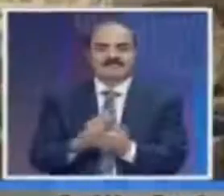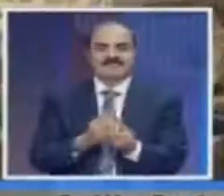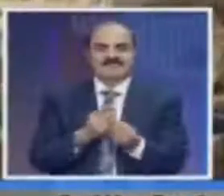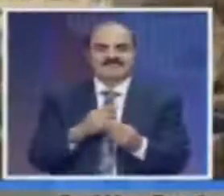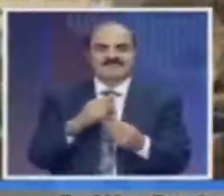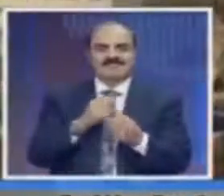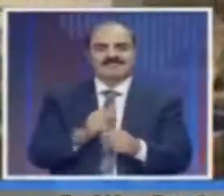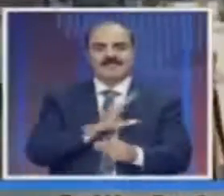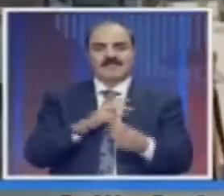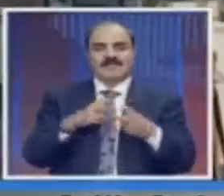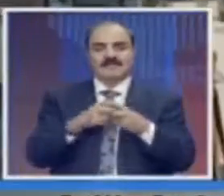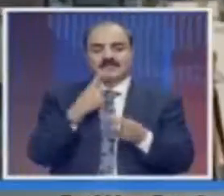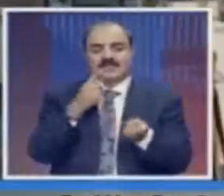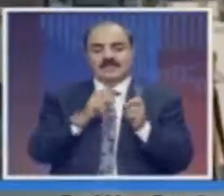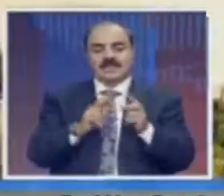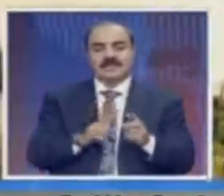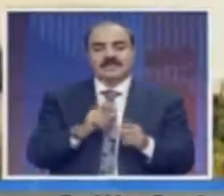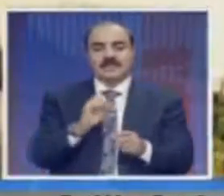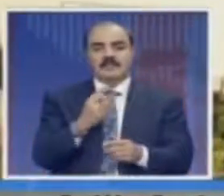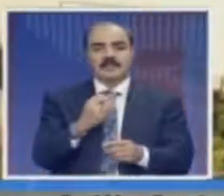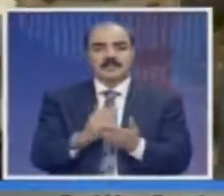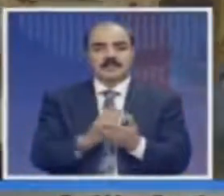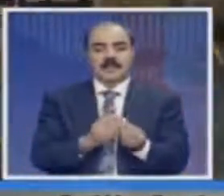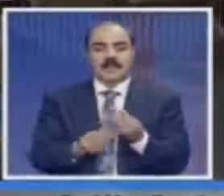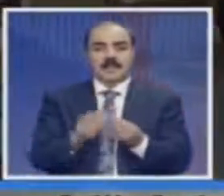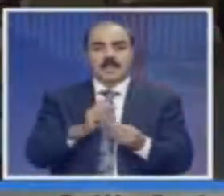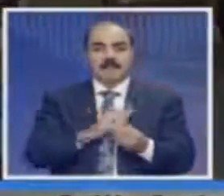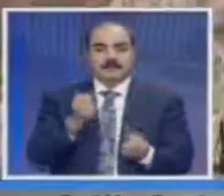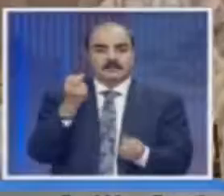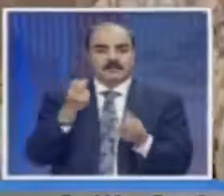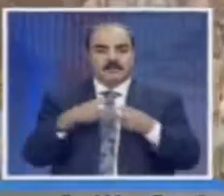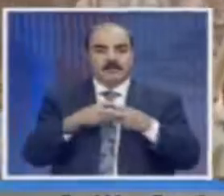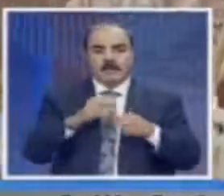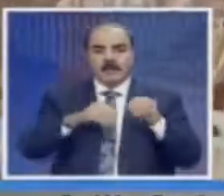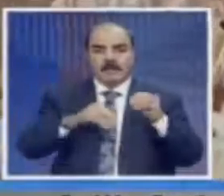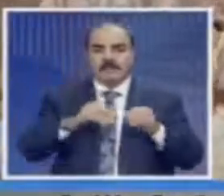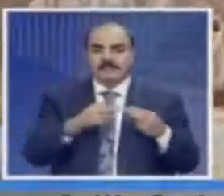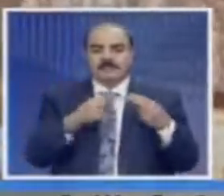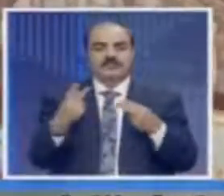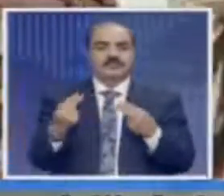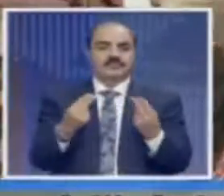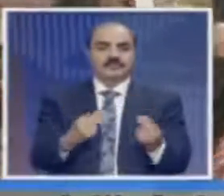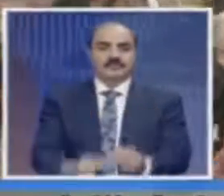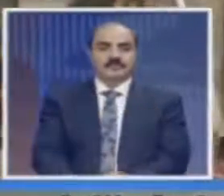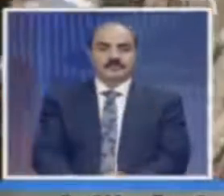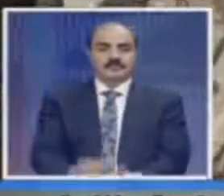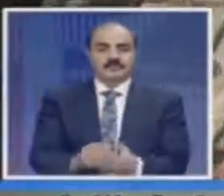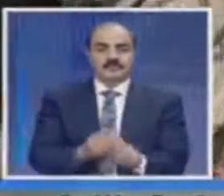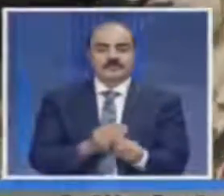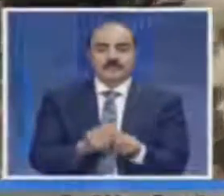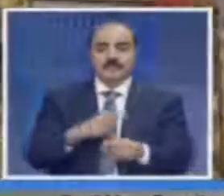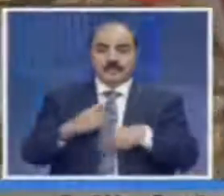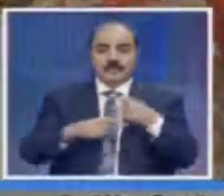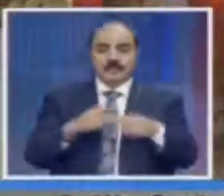البحوث العسكرية المعرض السنوي 13 للثقافات العسكرية ذاكرة أكتوبر 2020، والذي يستمر